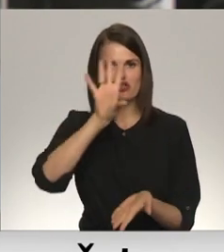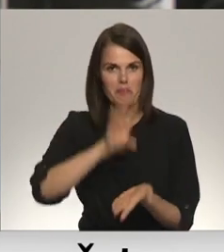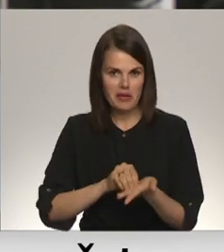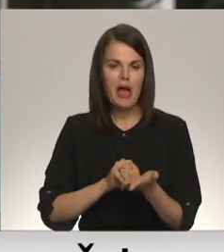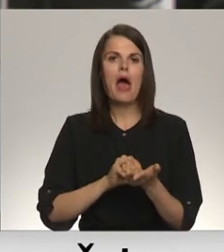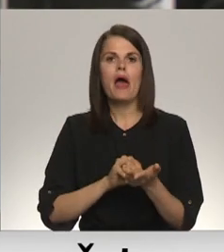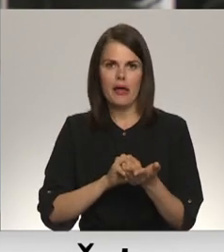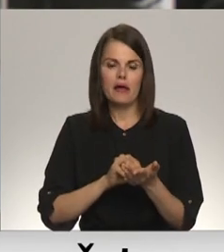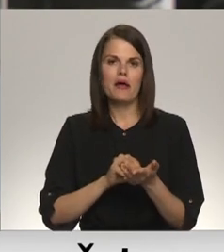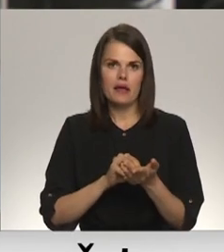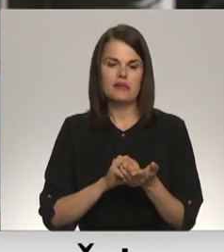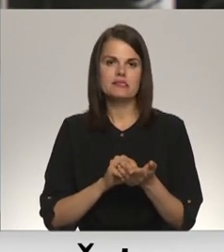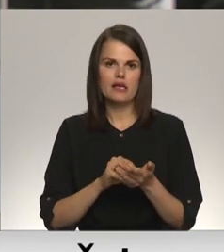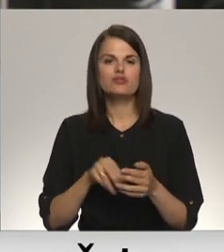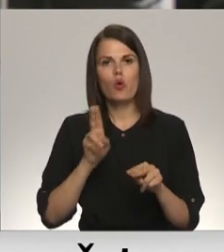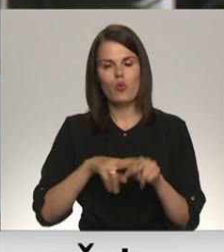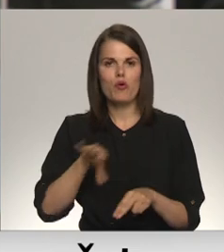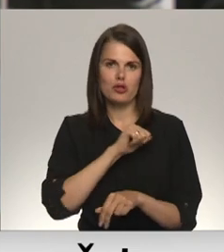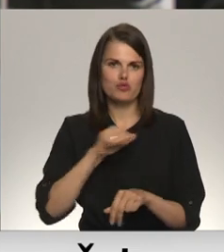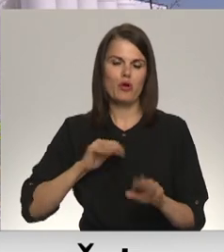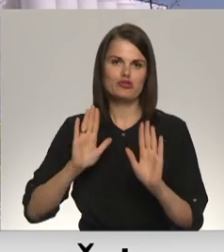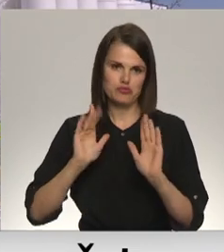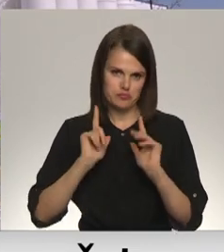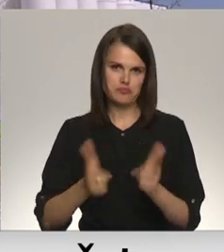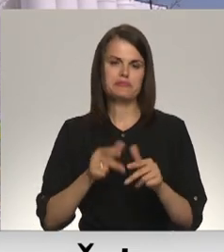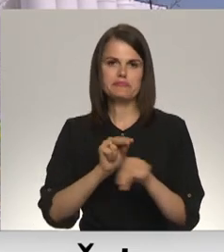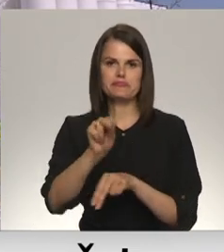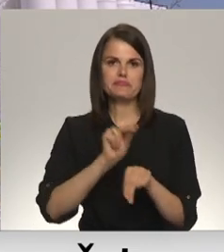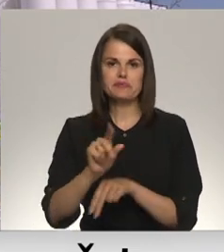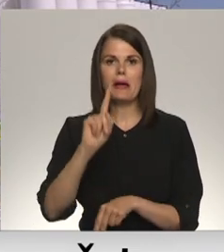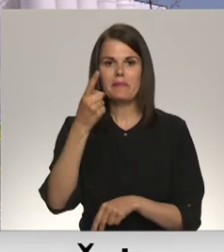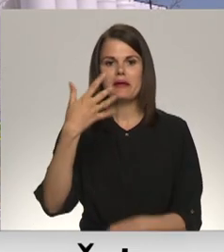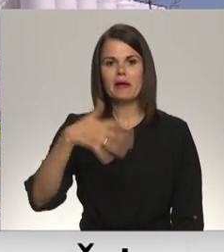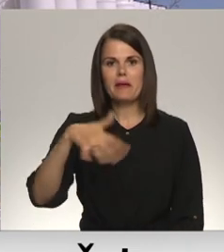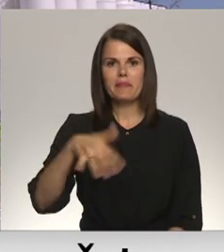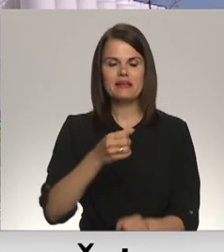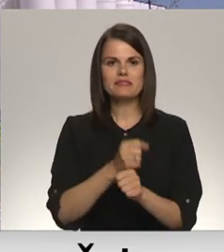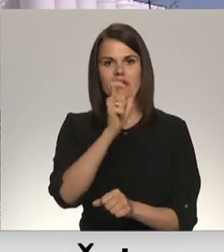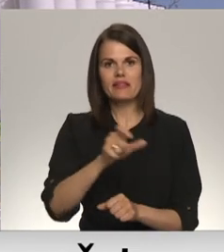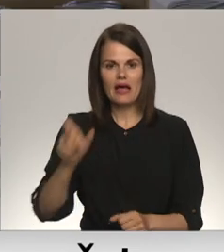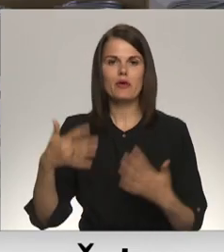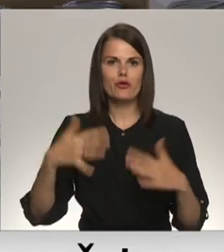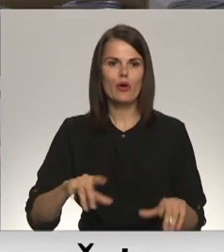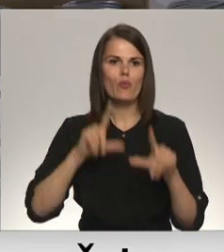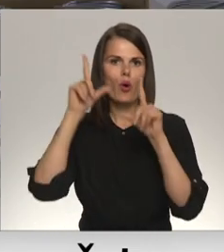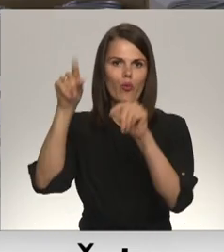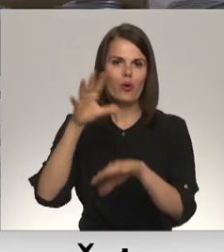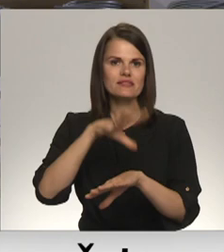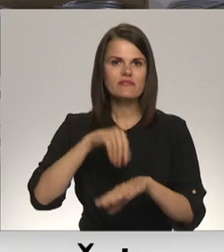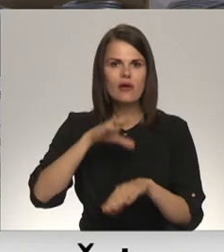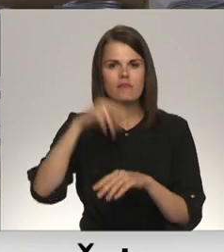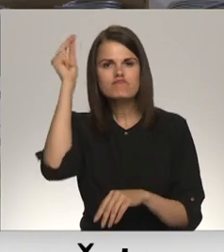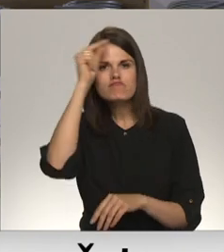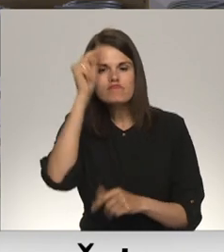pieredzes līdzvērtīgas un nodrošināt šo apmācību. Pirmie 50 darbinieki jau devušies uz Zviedriju. Viņi apgūst receptes